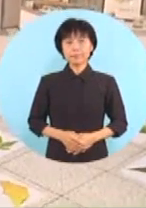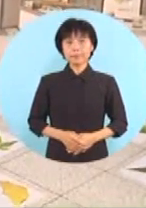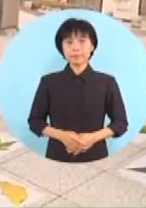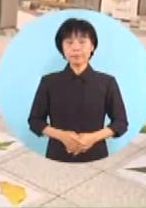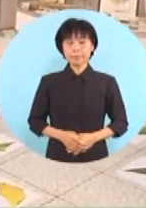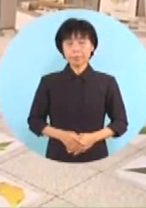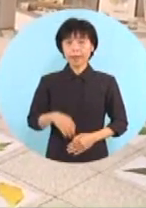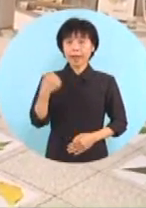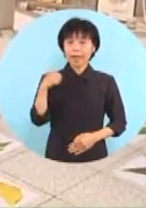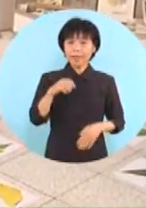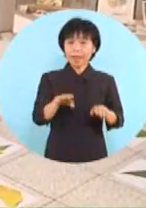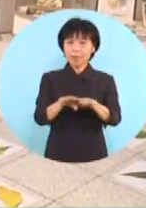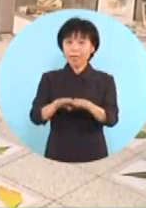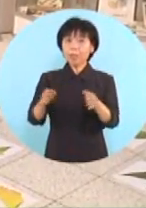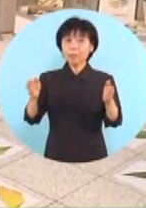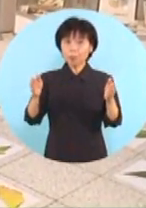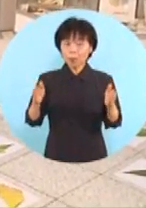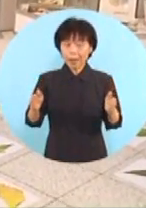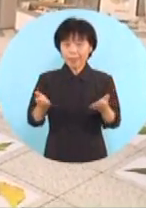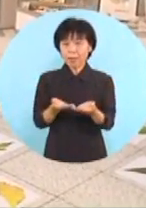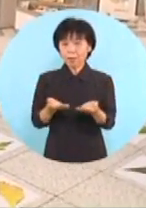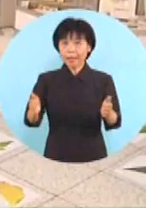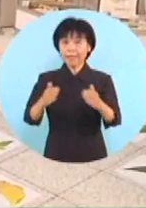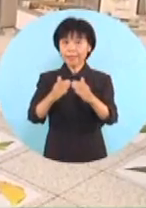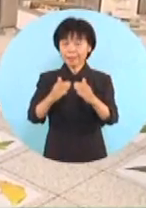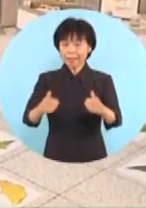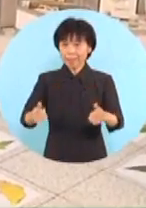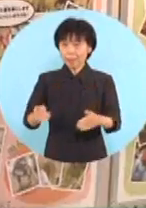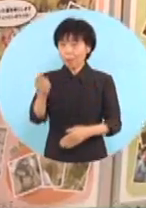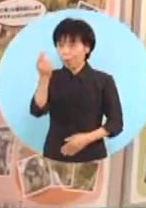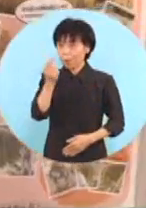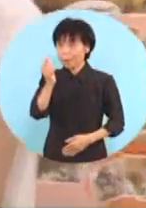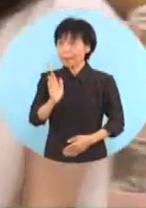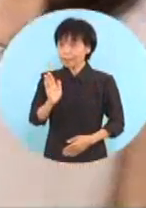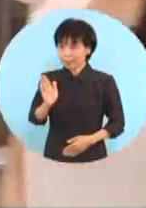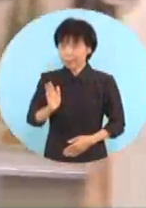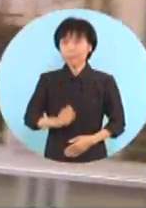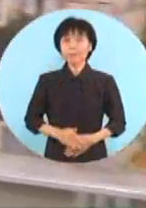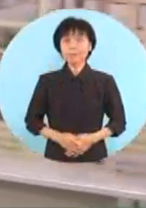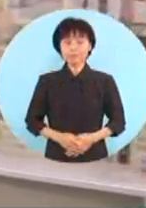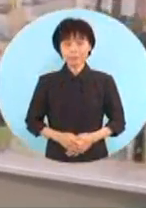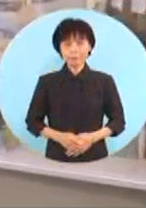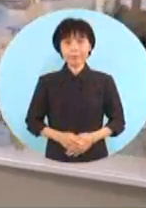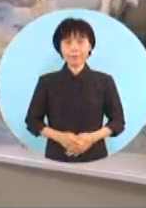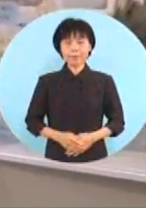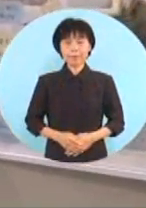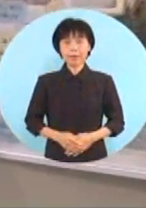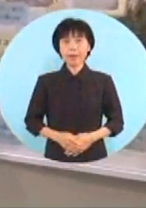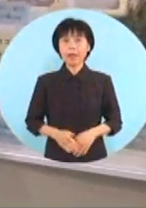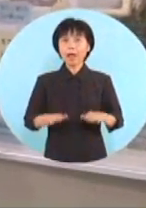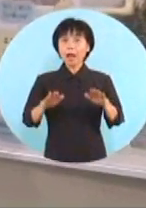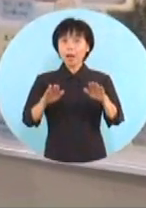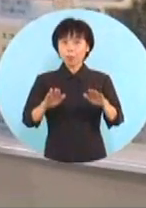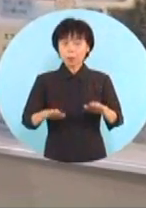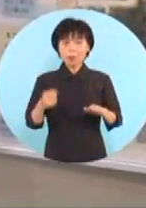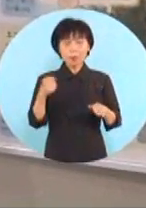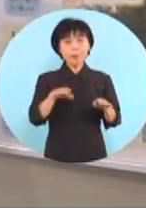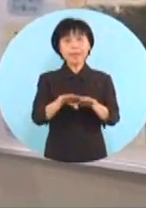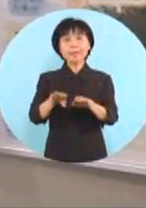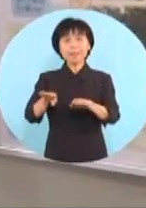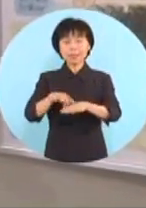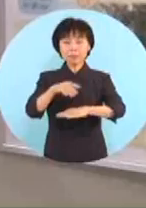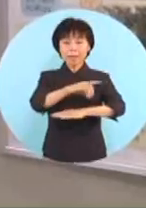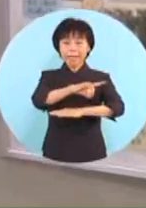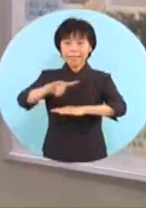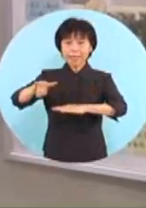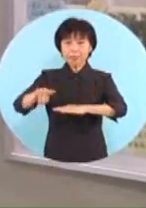この夏休み期間中に開かれる展示会などはありますか？ はい、今年のエコポリスセンターの夏休みは企画